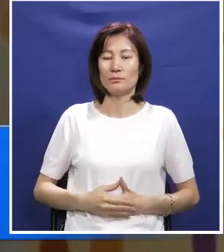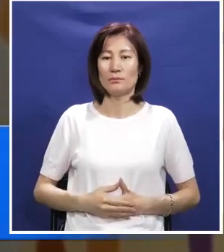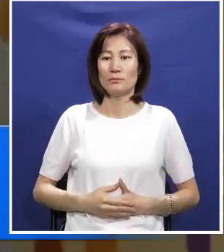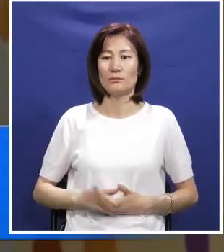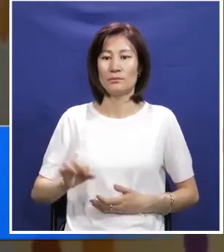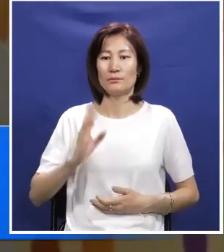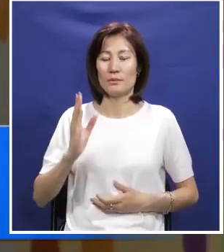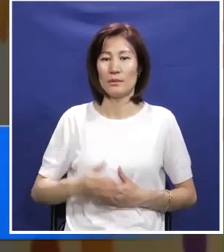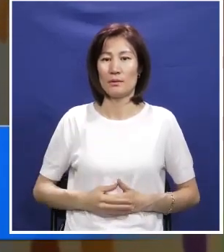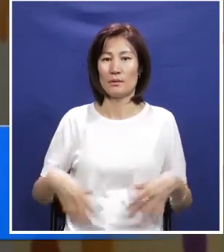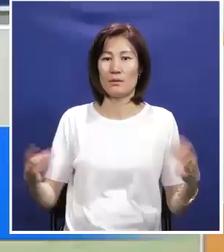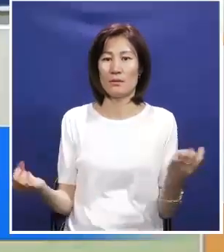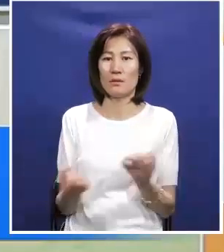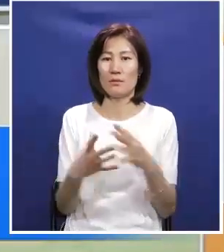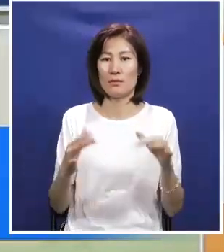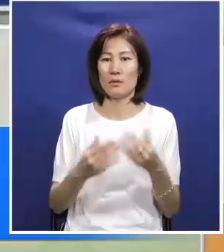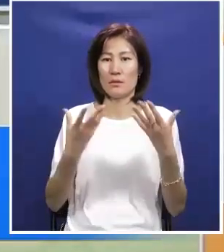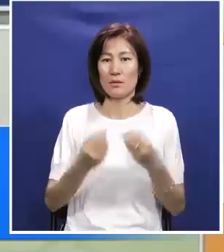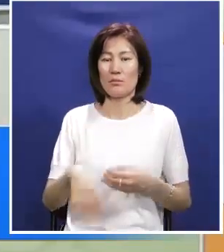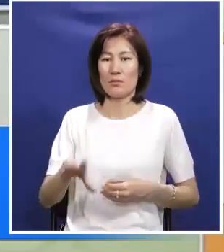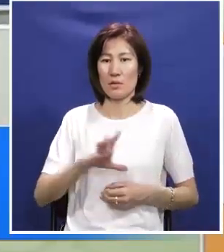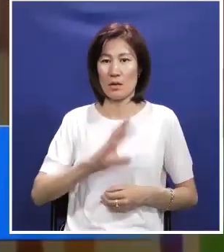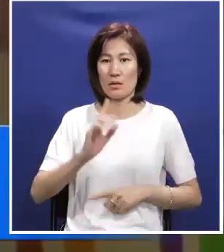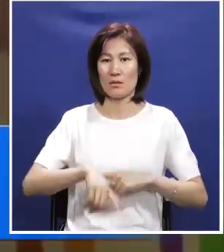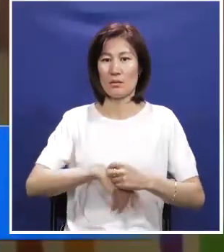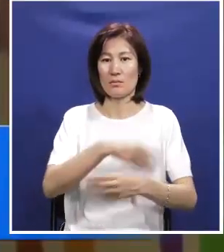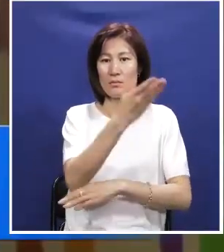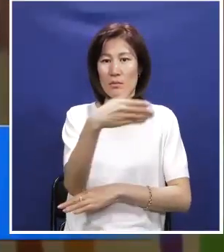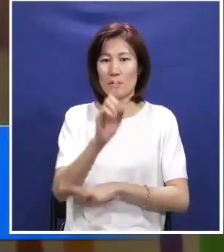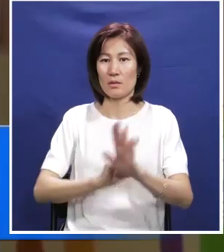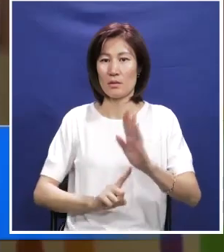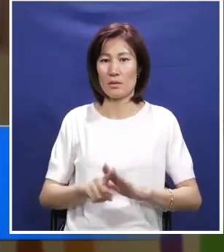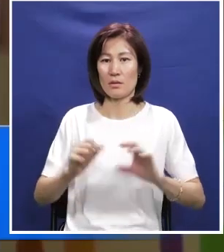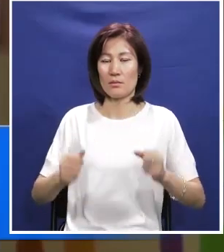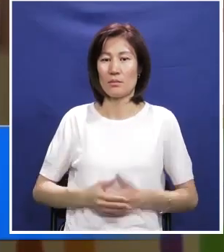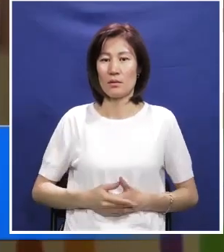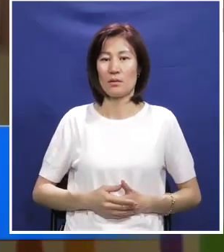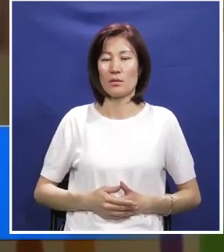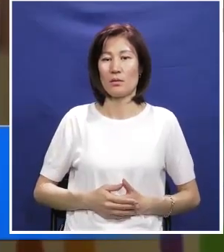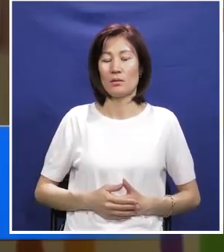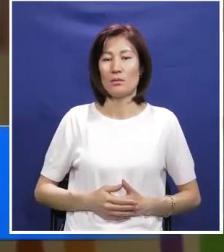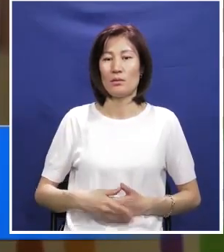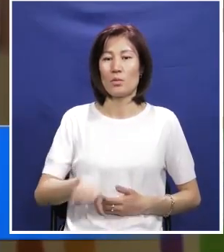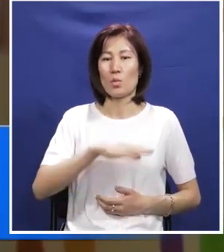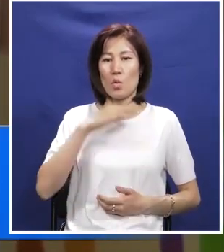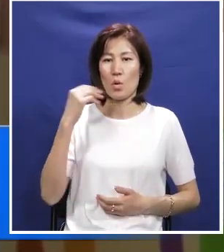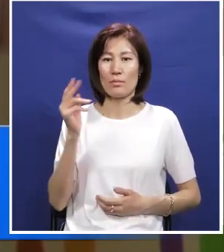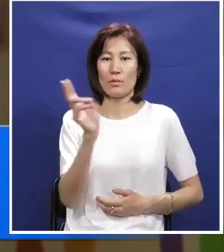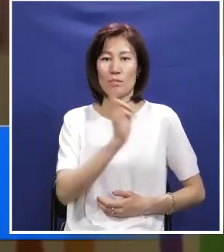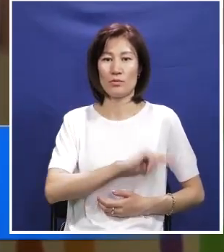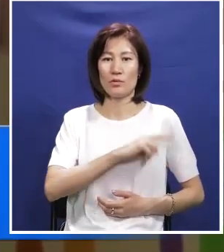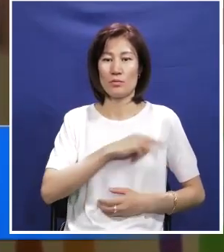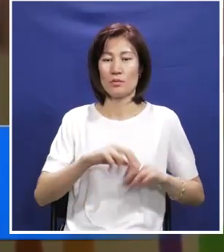бір іс-шара болып атыр. Енді елімізге тәуелсіздікті бергенден кейін өте көп жұмыстар болып